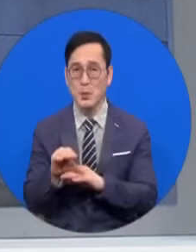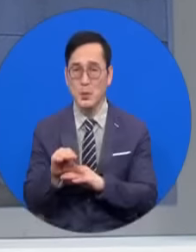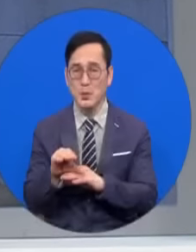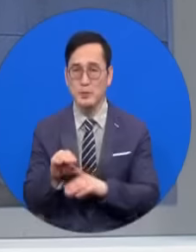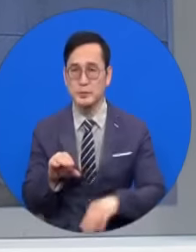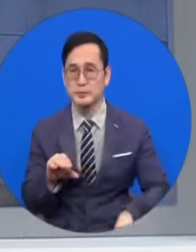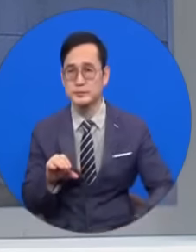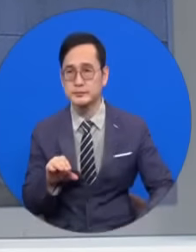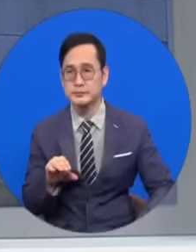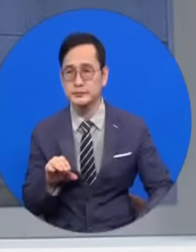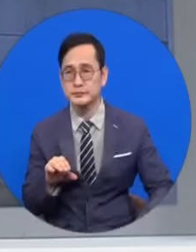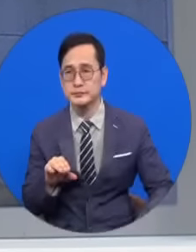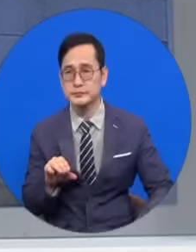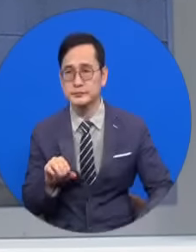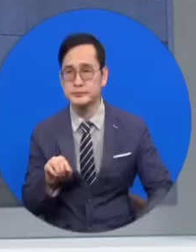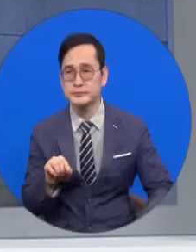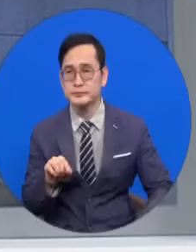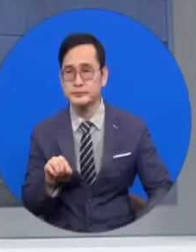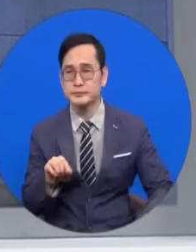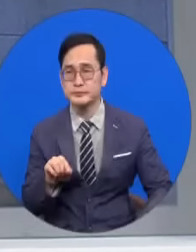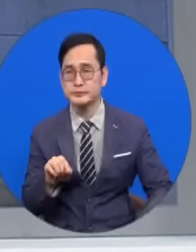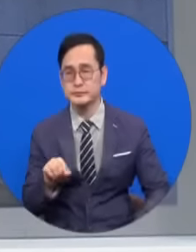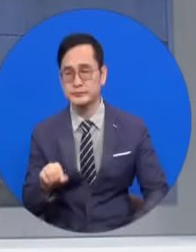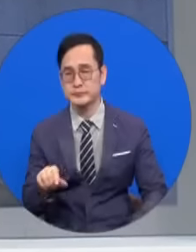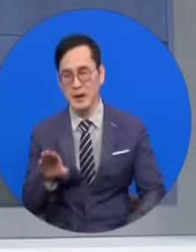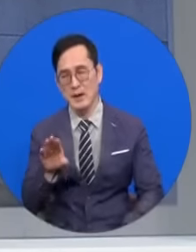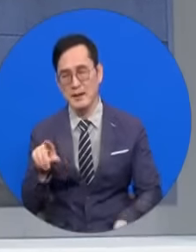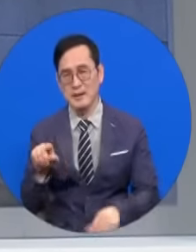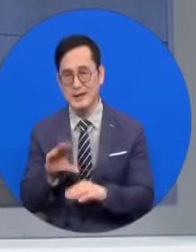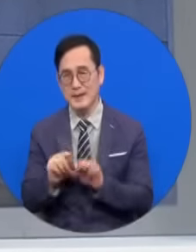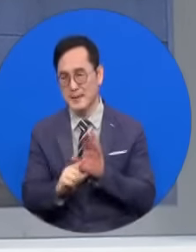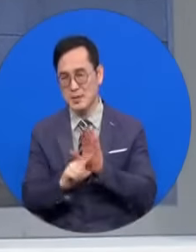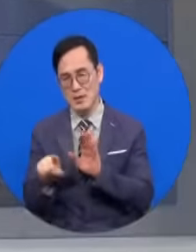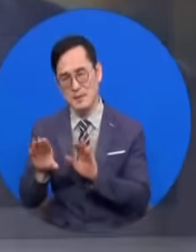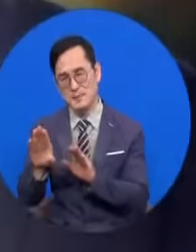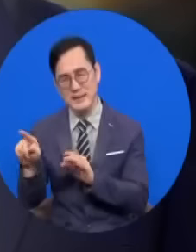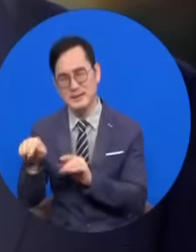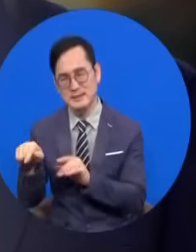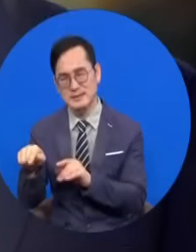의원도 바이든 대통령의 사퇴를 촉구했다는 보도가 나왔습니다